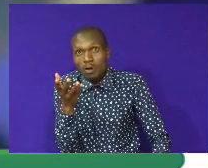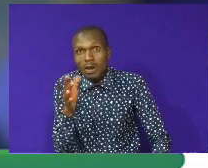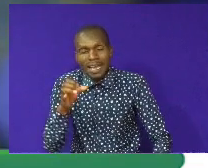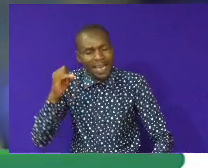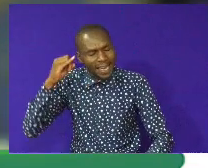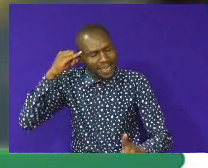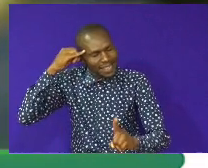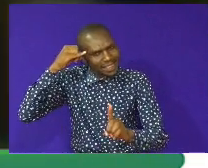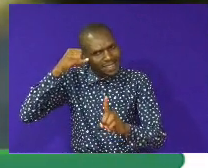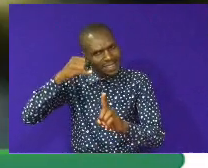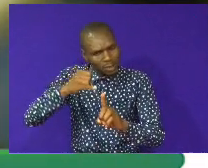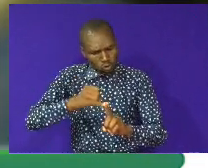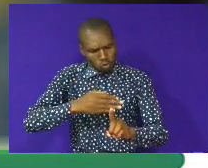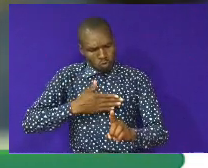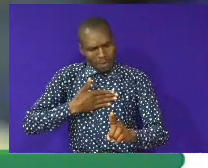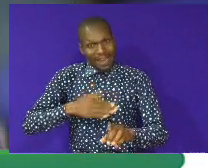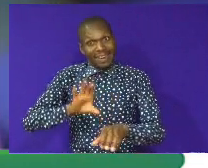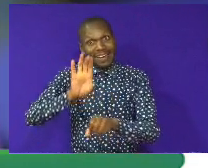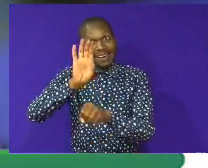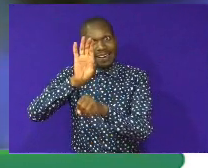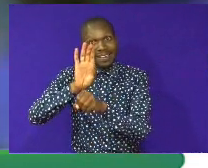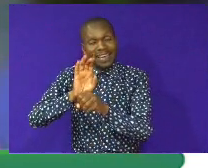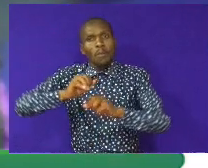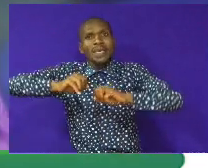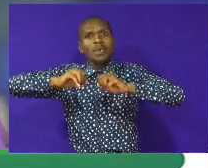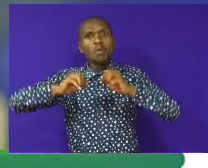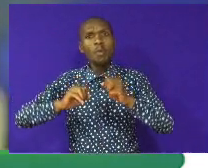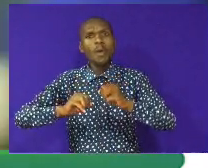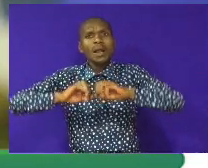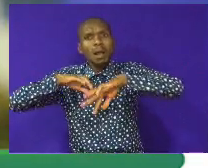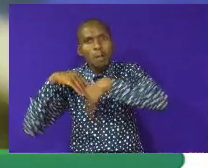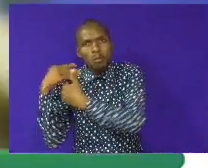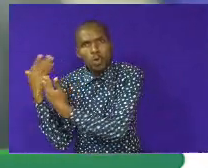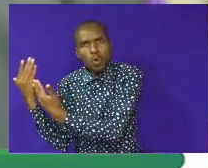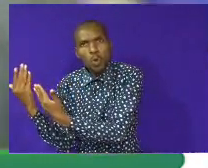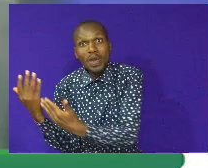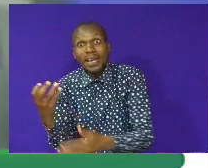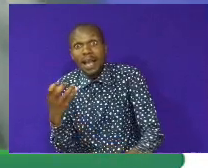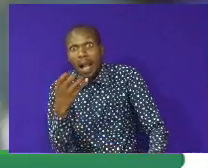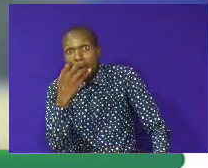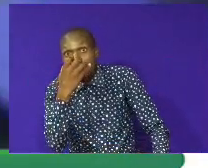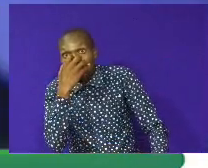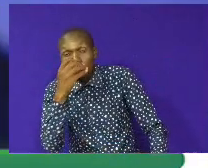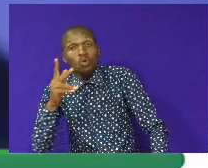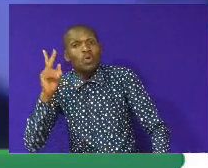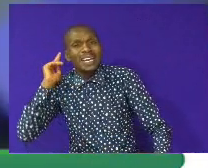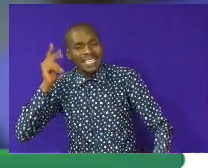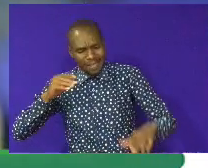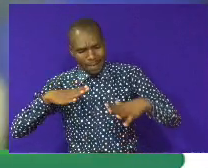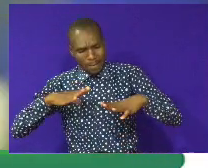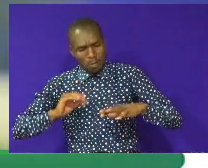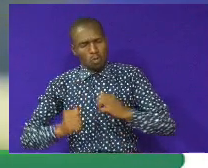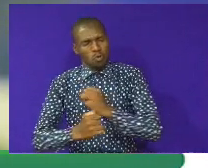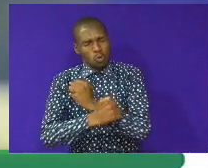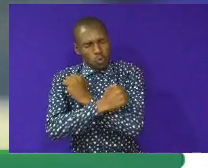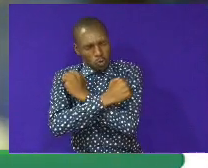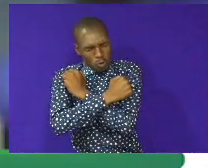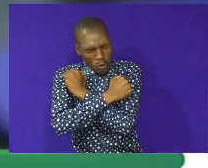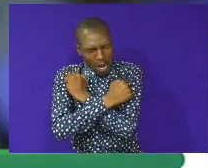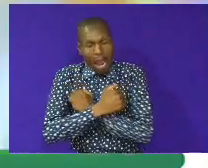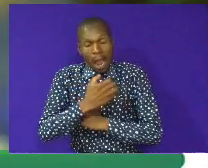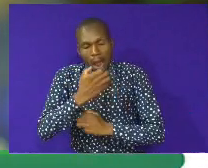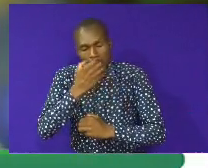kama kanisa la Kisii, tunafuraha sana kumwalika awe kwetu hapa. Kisii ni mali ambao wa Kisii walimpenda sana wakati wa